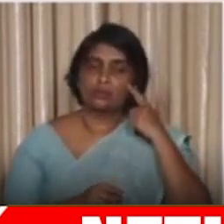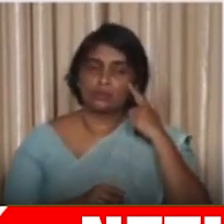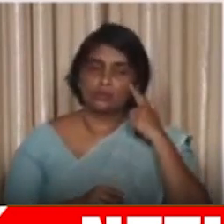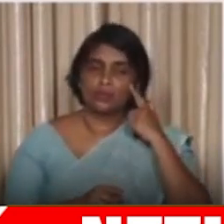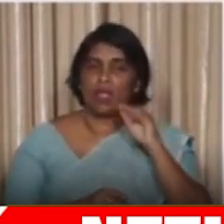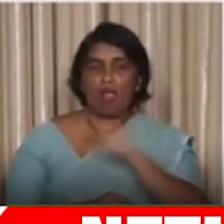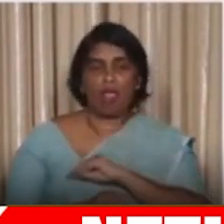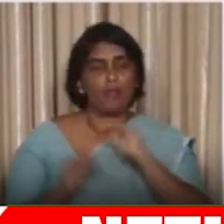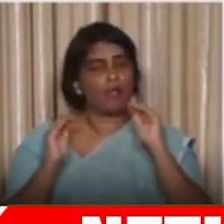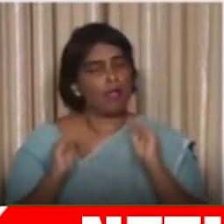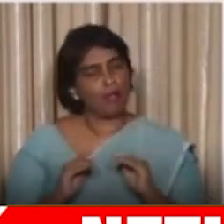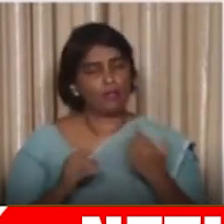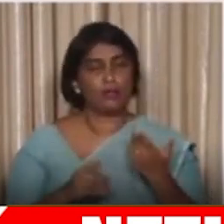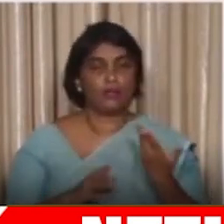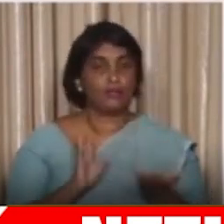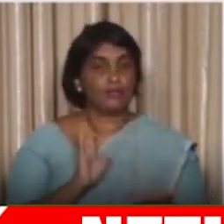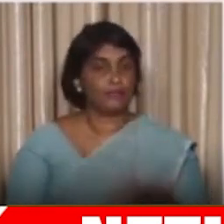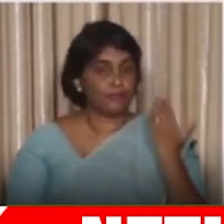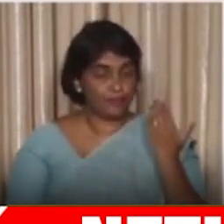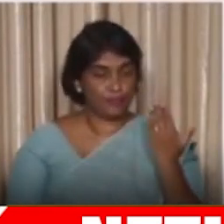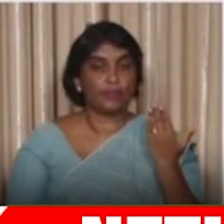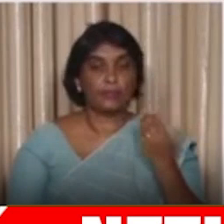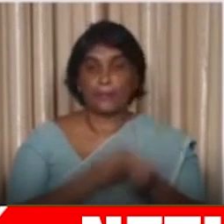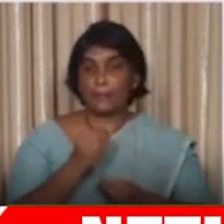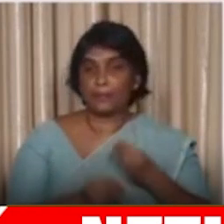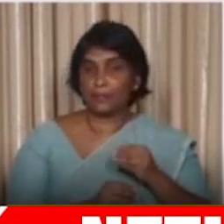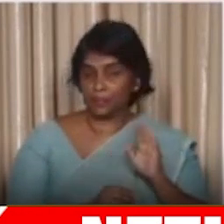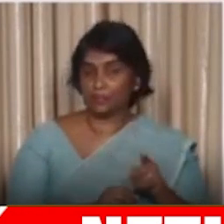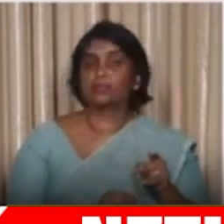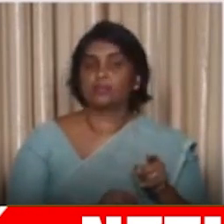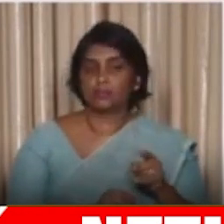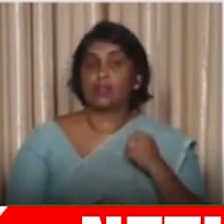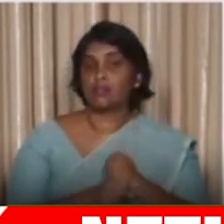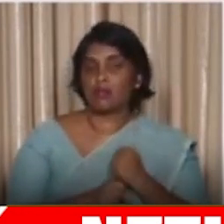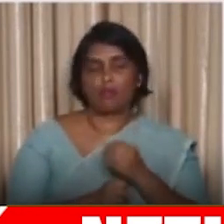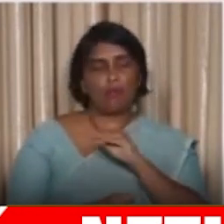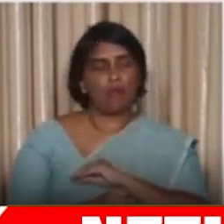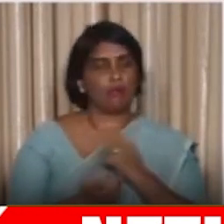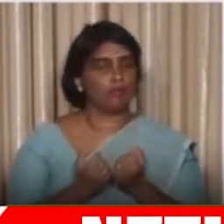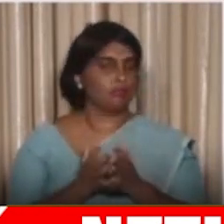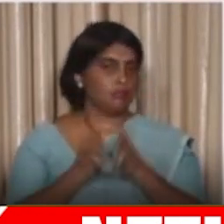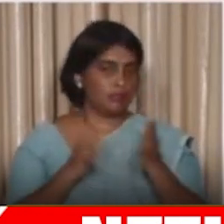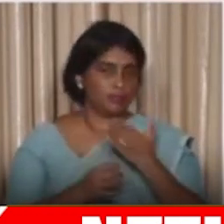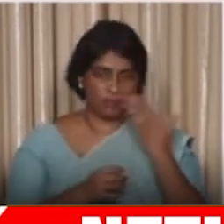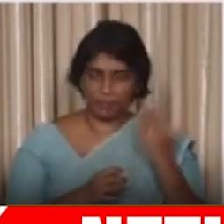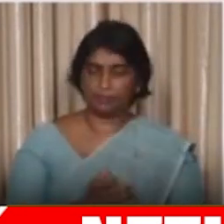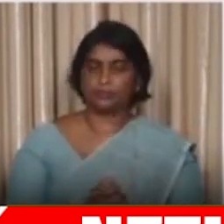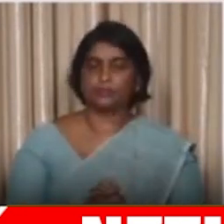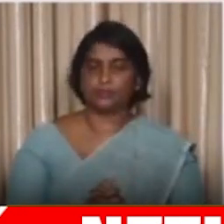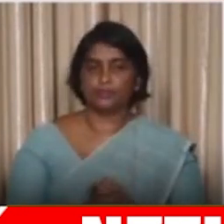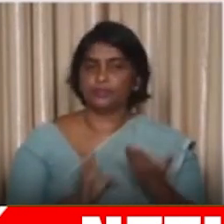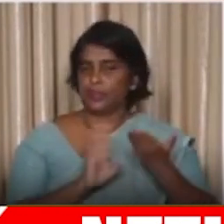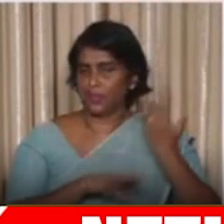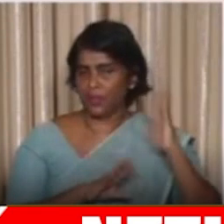අඩු ලාභයක් අරගෙන වැඩි බිස්නස් එකක් කරනවා නම් ඒක රජයට එන ආදායම වැඩි කරගන්න පුළුවන්.